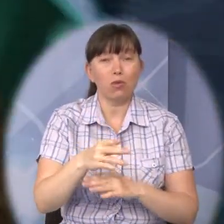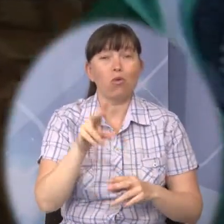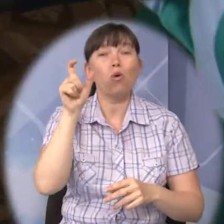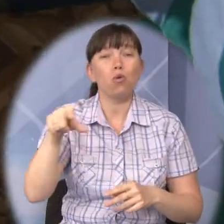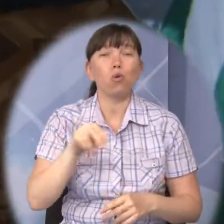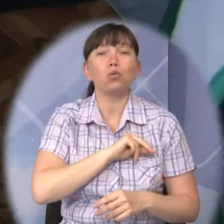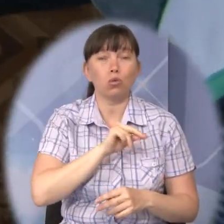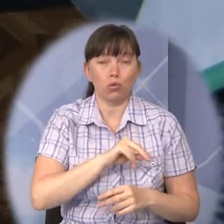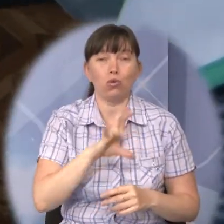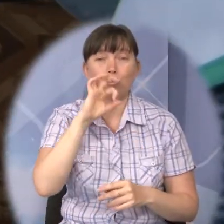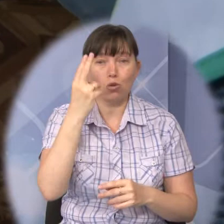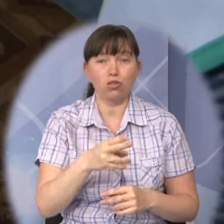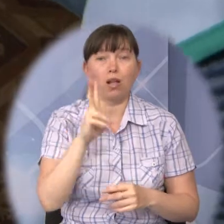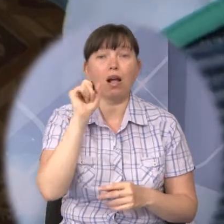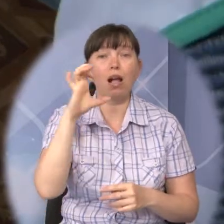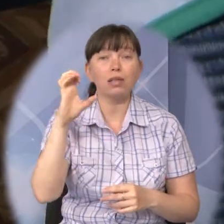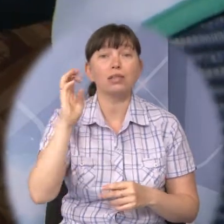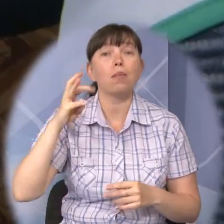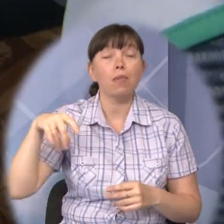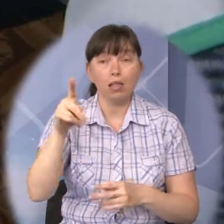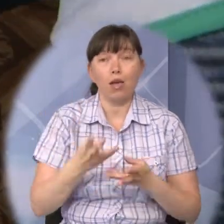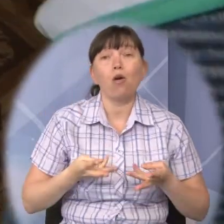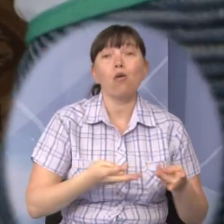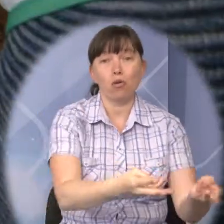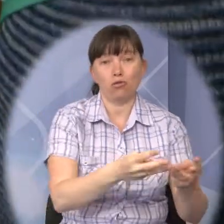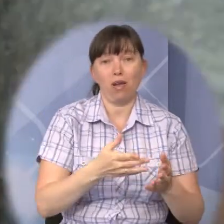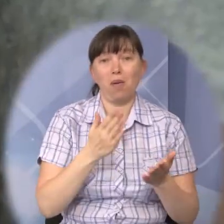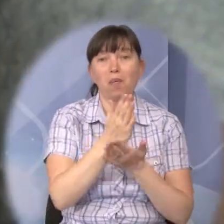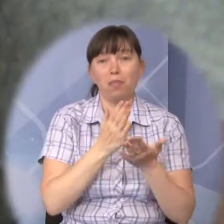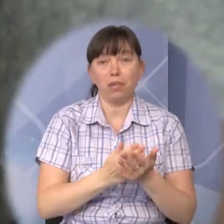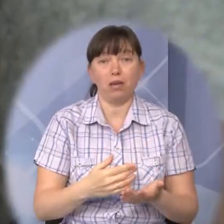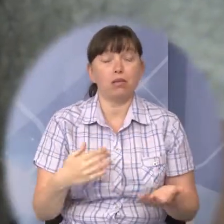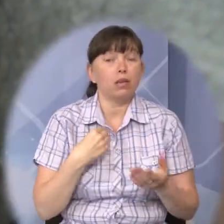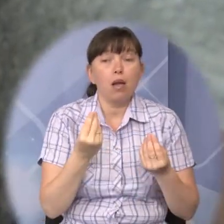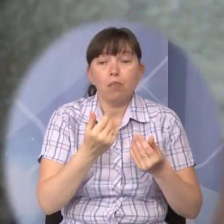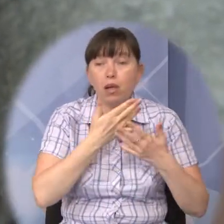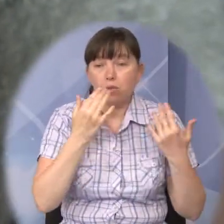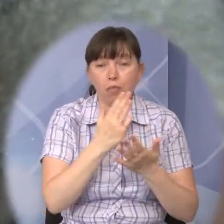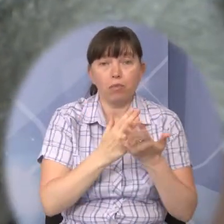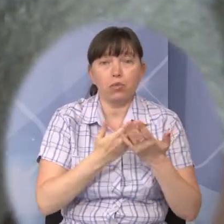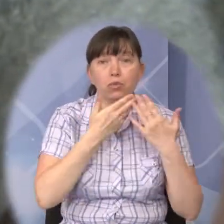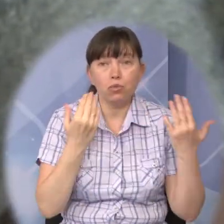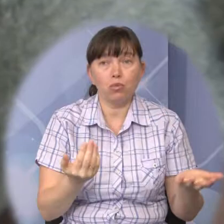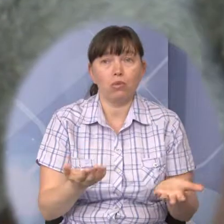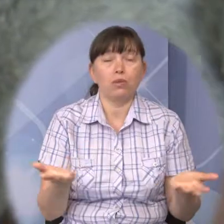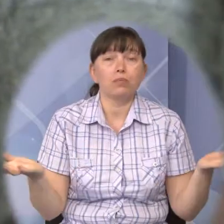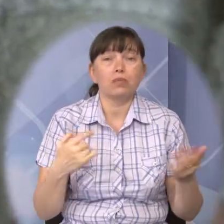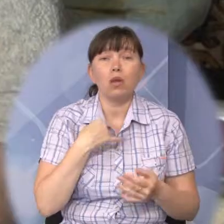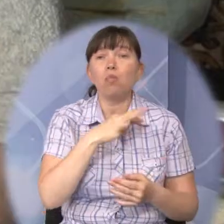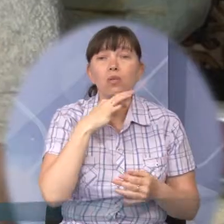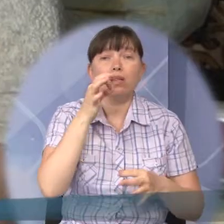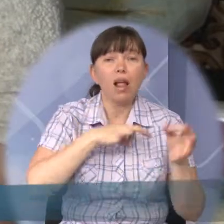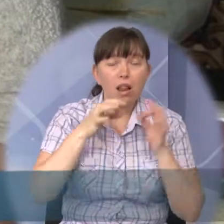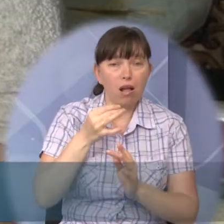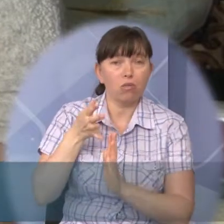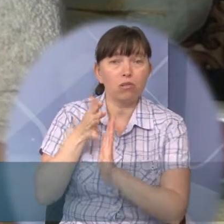împreună cu lucrătorul social Casmed și coceau pâine. Dar nu aveam pâine și nici bani nu prea, dacă eu multe